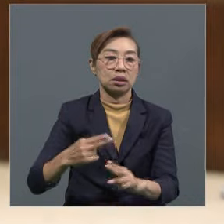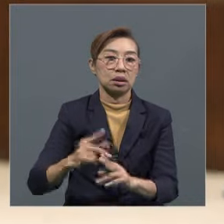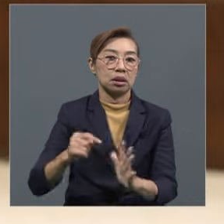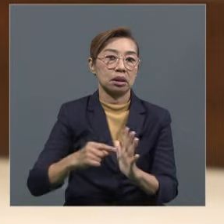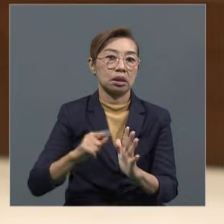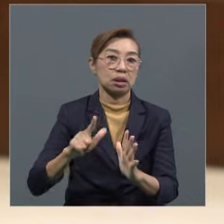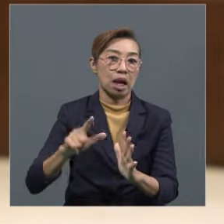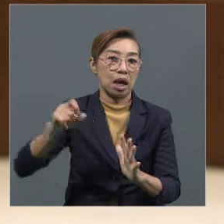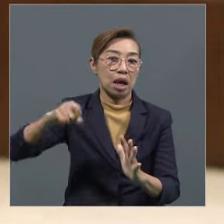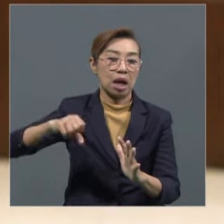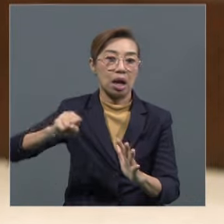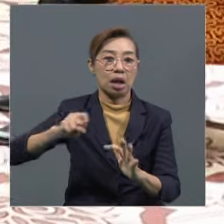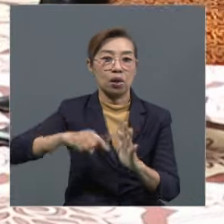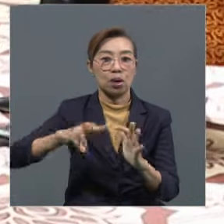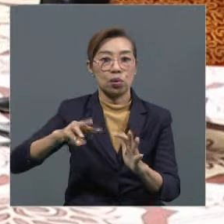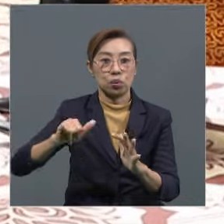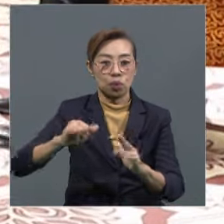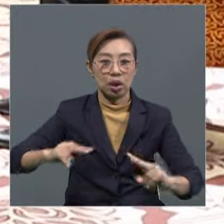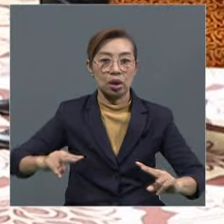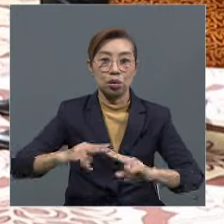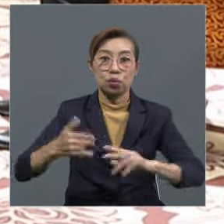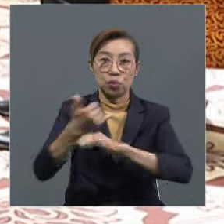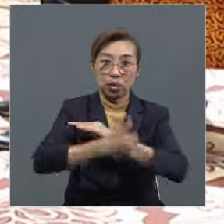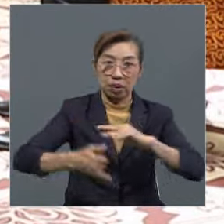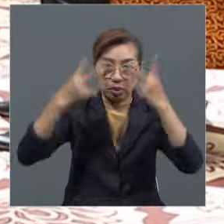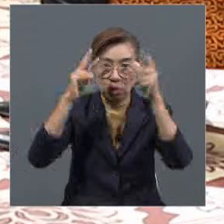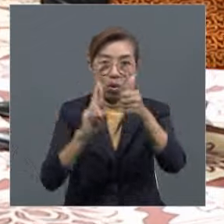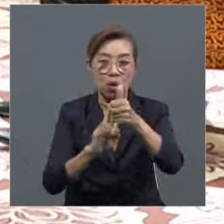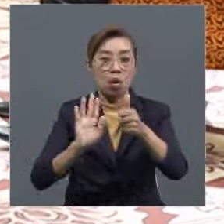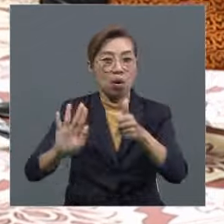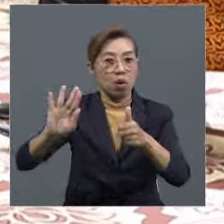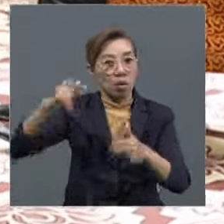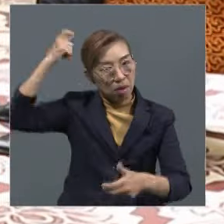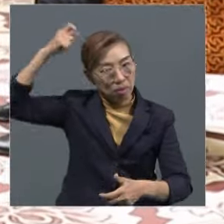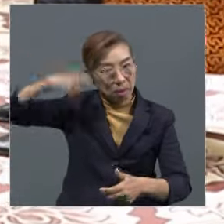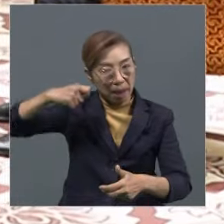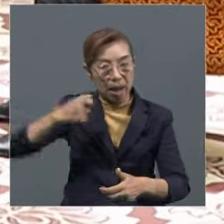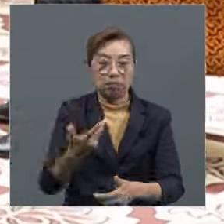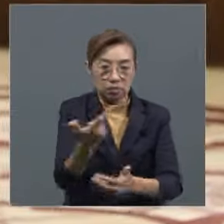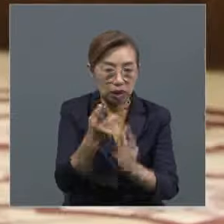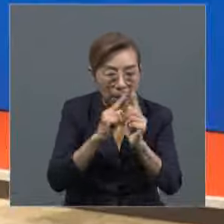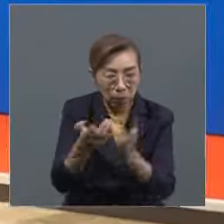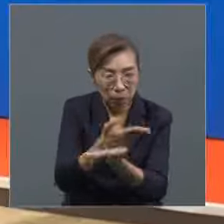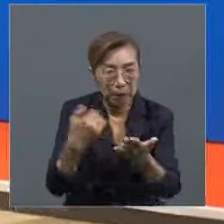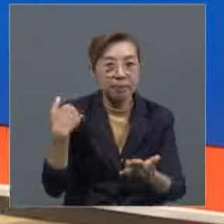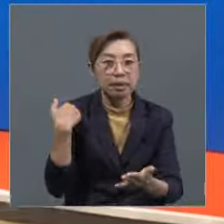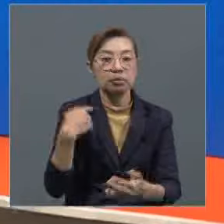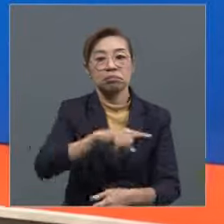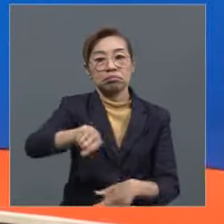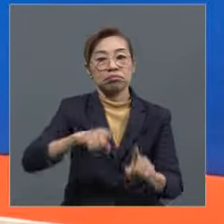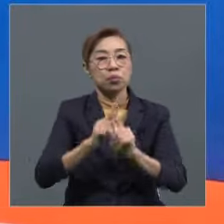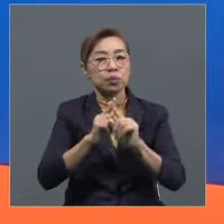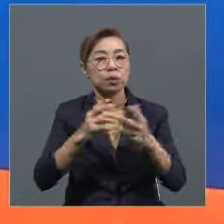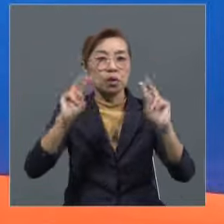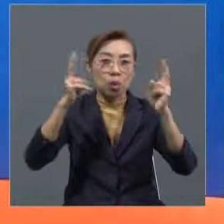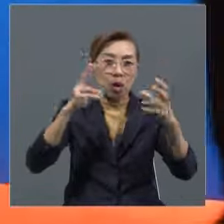รองนายกรัฐมนตรีและรัฐมนตรีว่าการกระทรวงการต่างประเทศสาธารณรัฐแห่งสหภาพเมียนมาร์ด้วยโดยทั้ง 3ฝ่ายครับได้หารือ